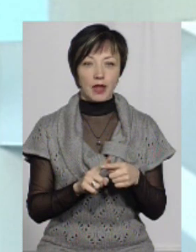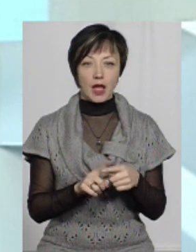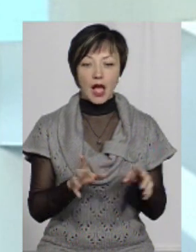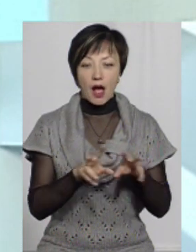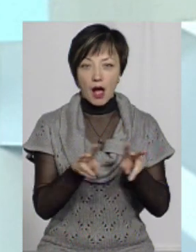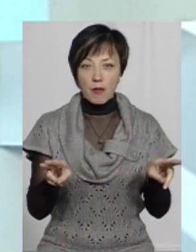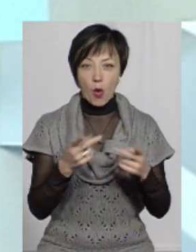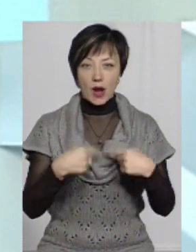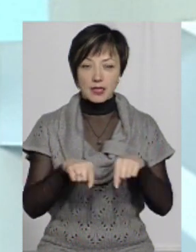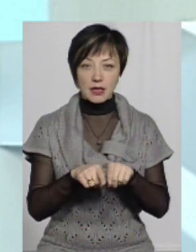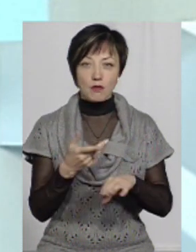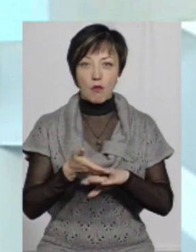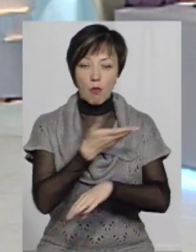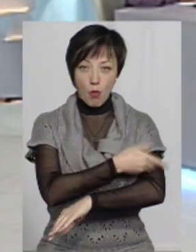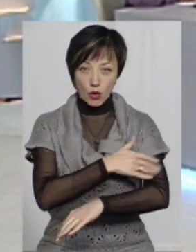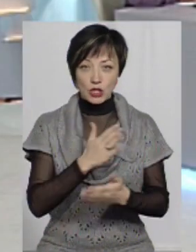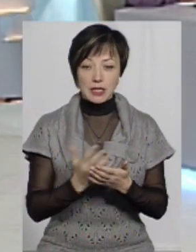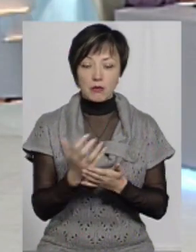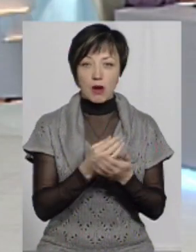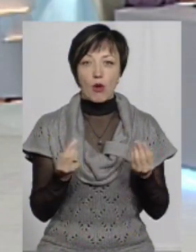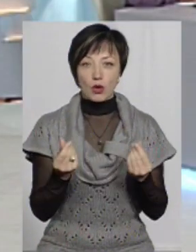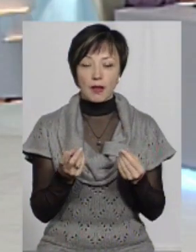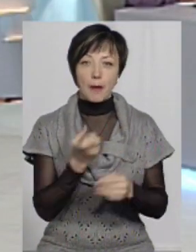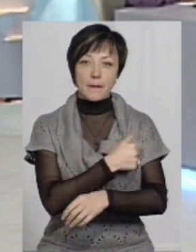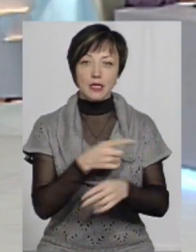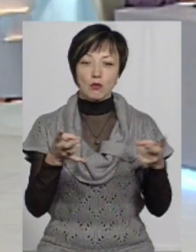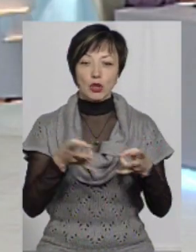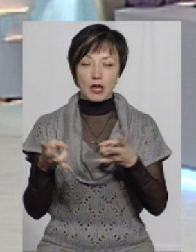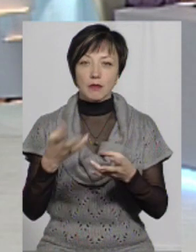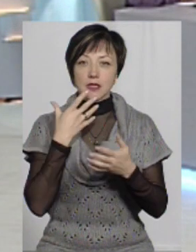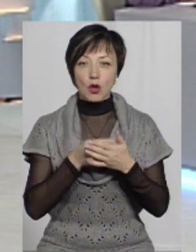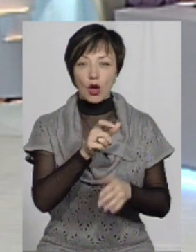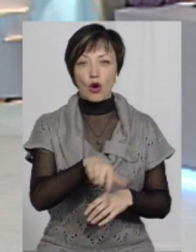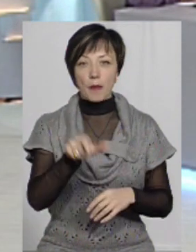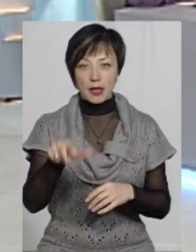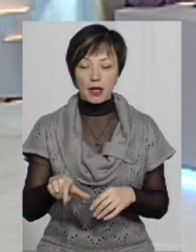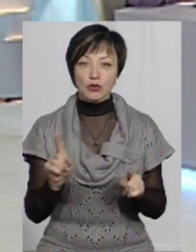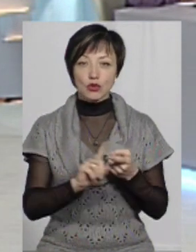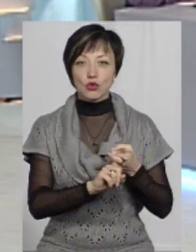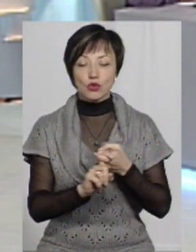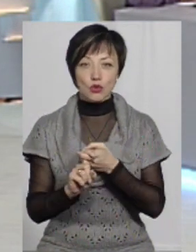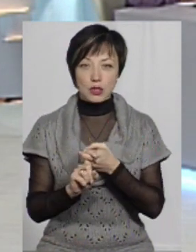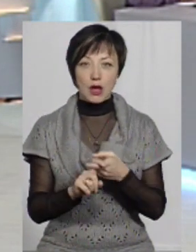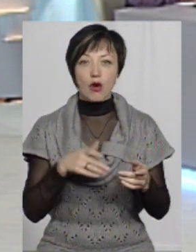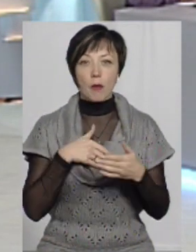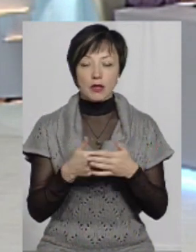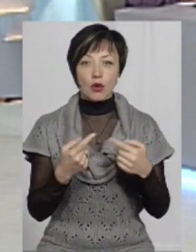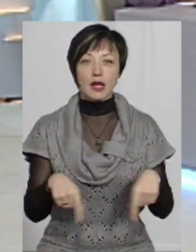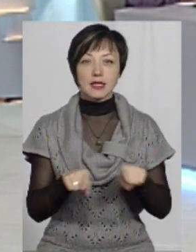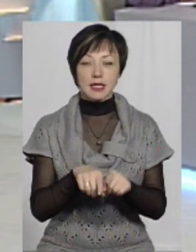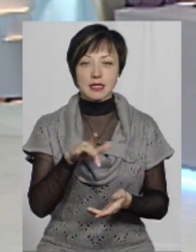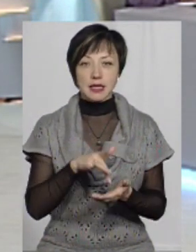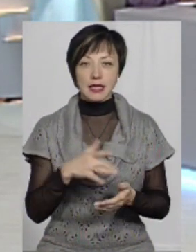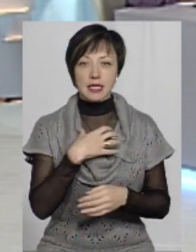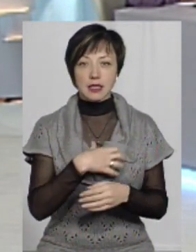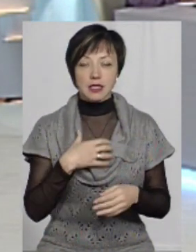організація є в Польщі, яка саме в такий спосіб збирає кошти також на медичні потреби своїх громадян. А що стосується громадської організації